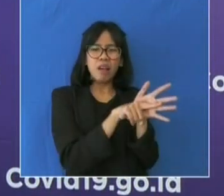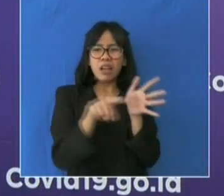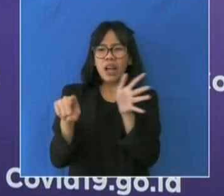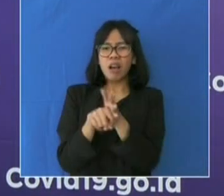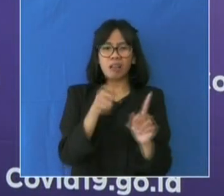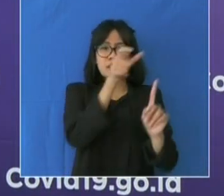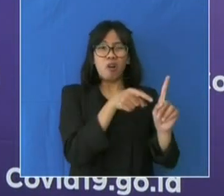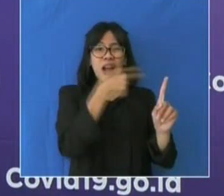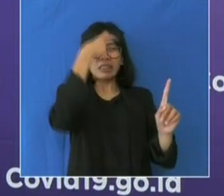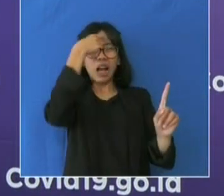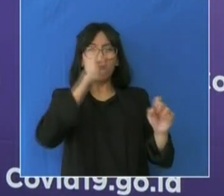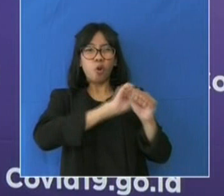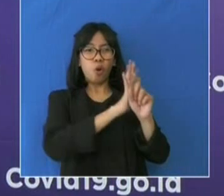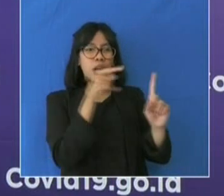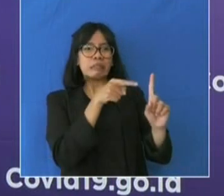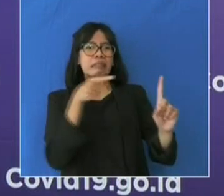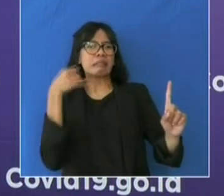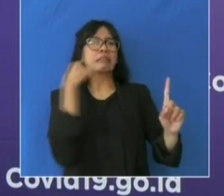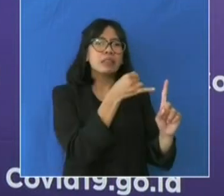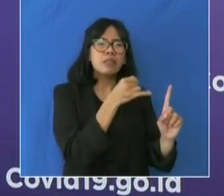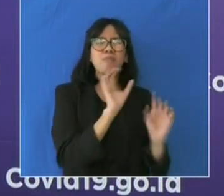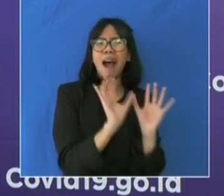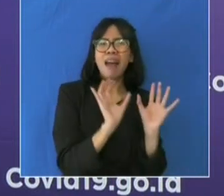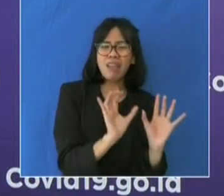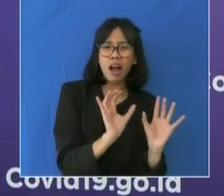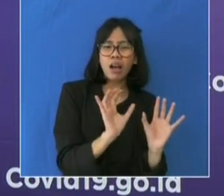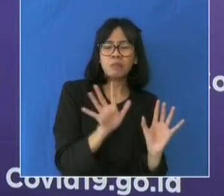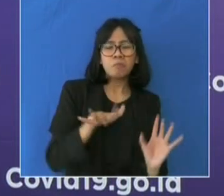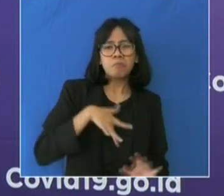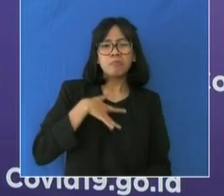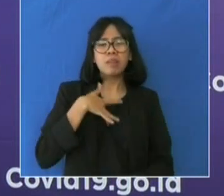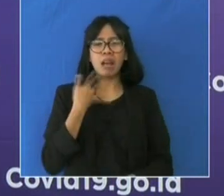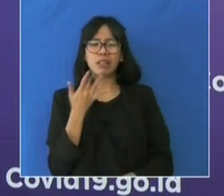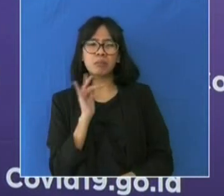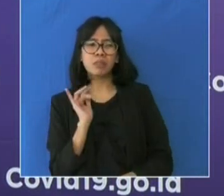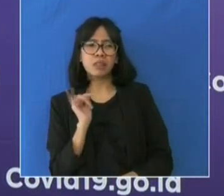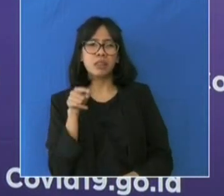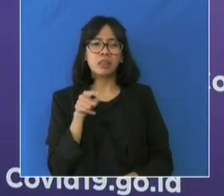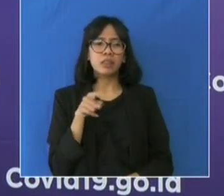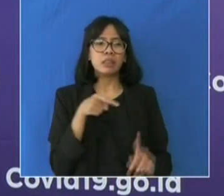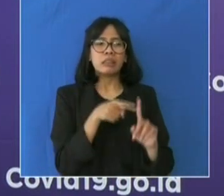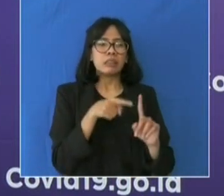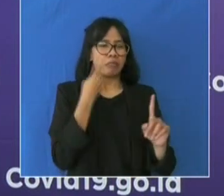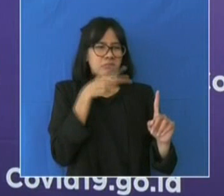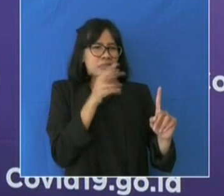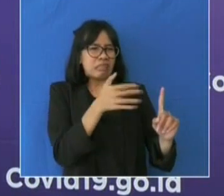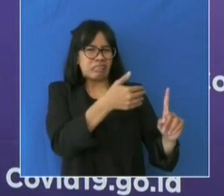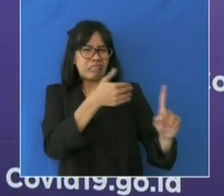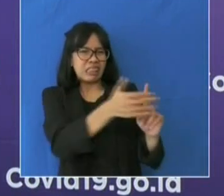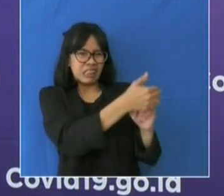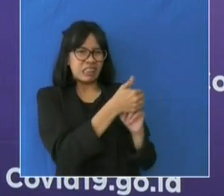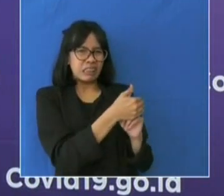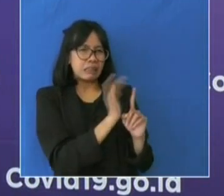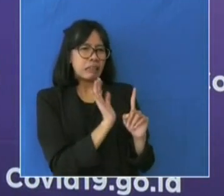orang yang menjadi odp maupun PDP sehingga merasa Breath dikucilkan atau